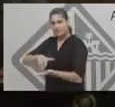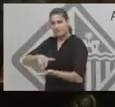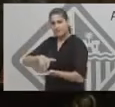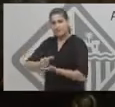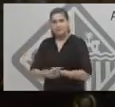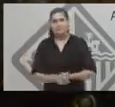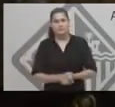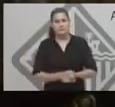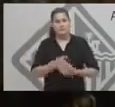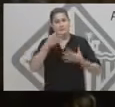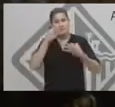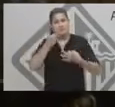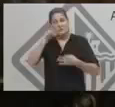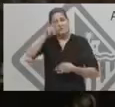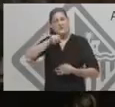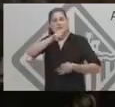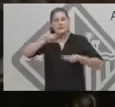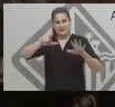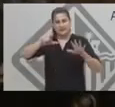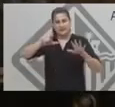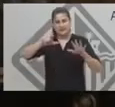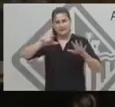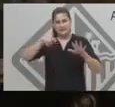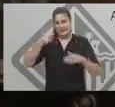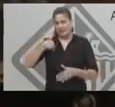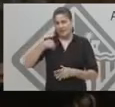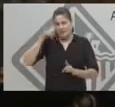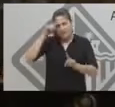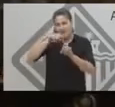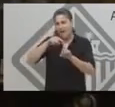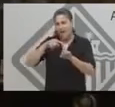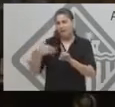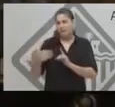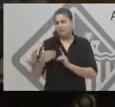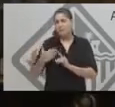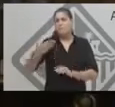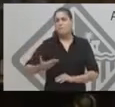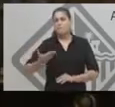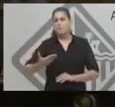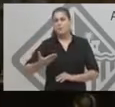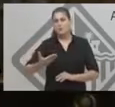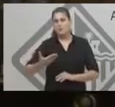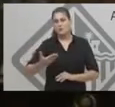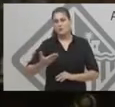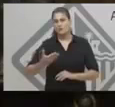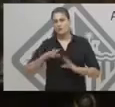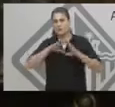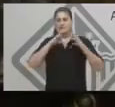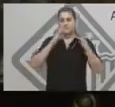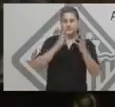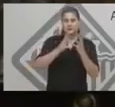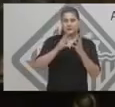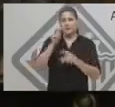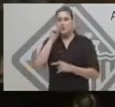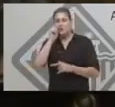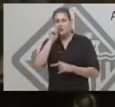I és vera que ara som en el 2017 i ja tenim reptes molt importants. Jo crec que la globalització i les dinàmiques